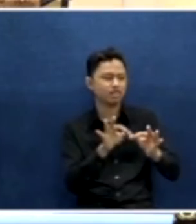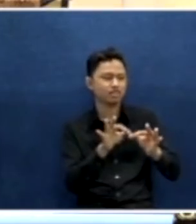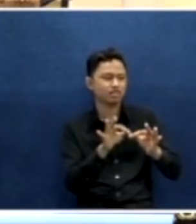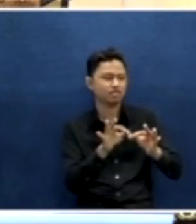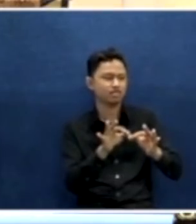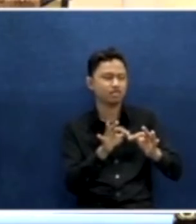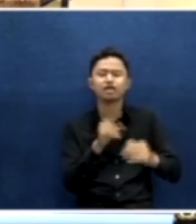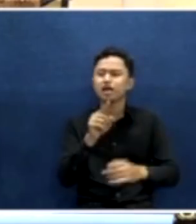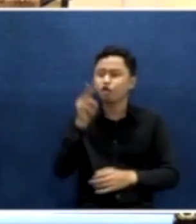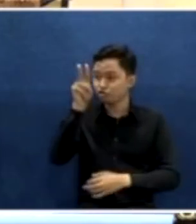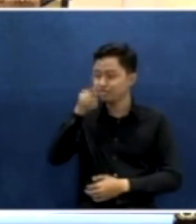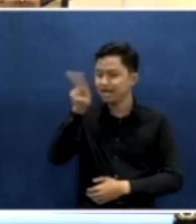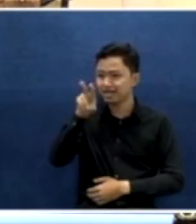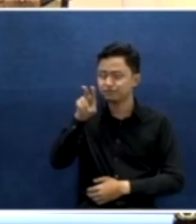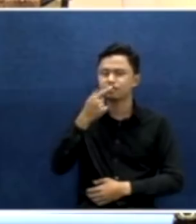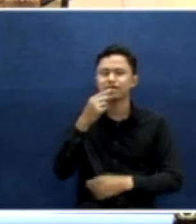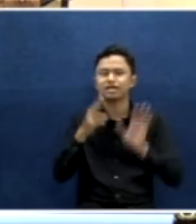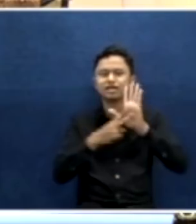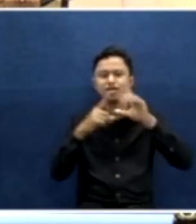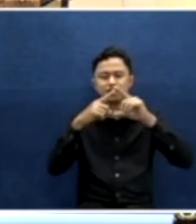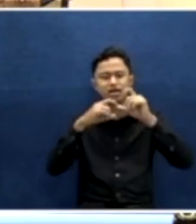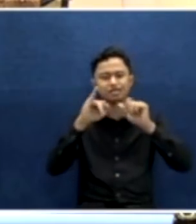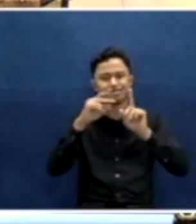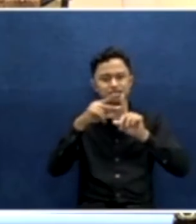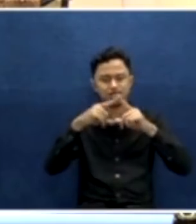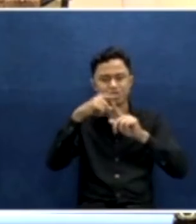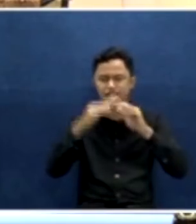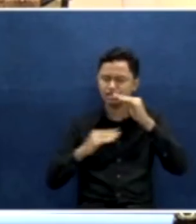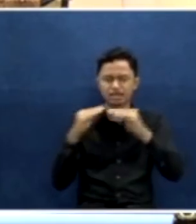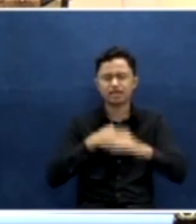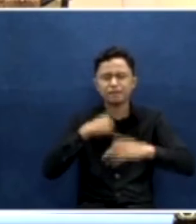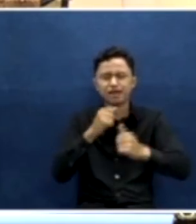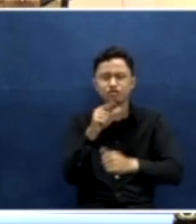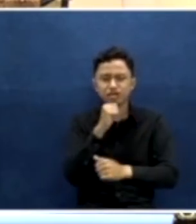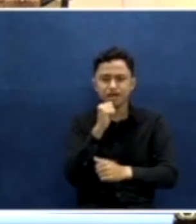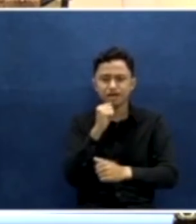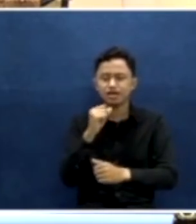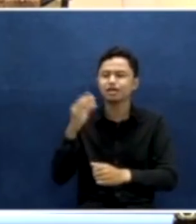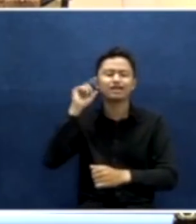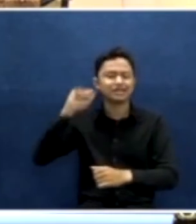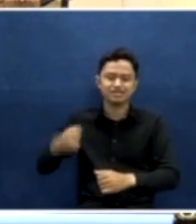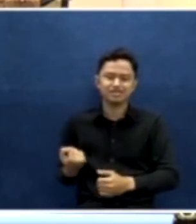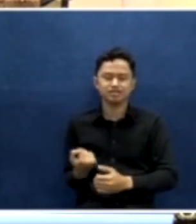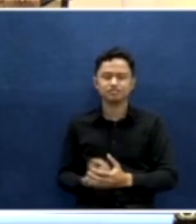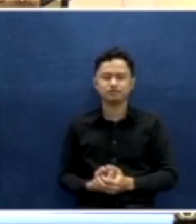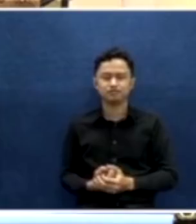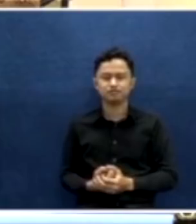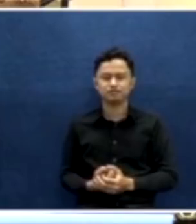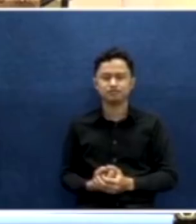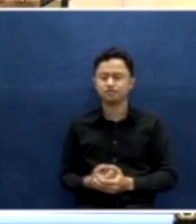ini adalah penasihat terbaik untuk suaminya untuk mengambil yang halal katakan sama suaminya suamiku